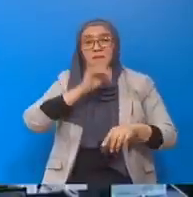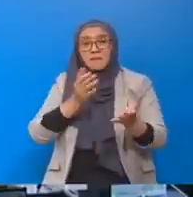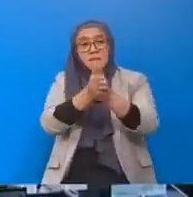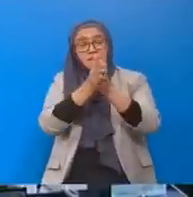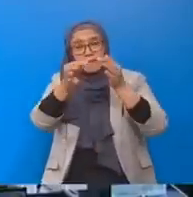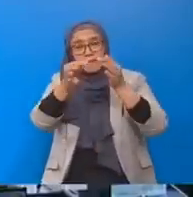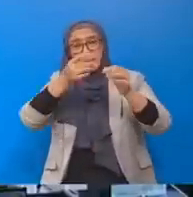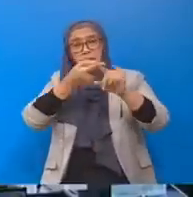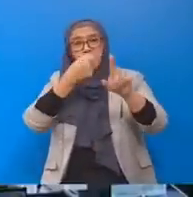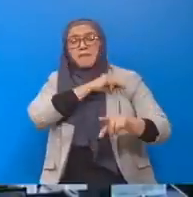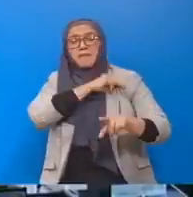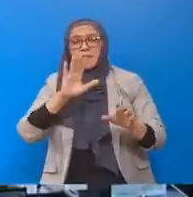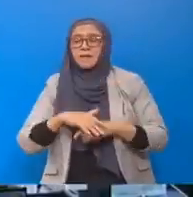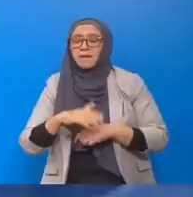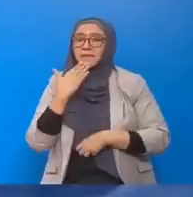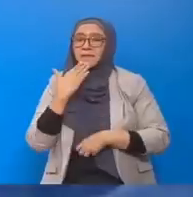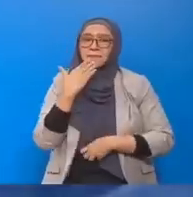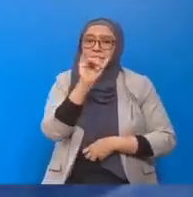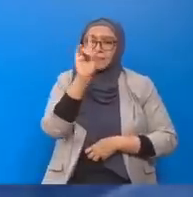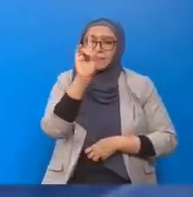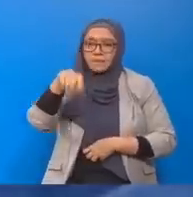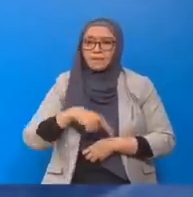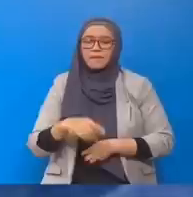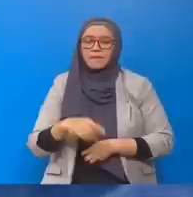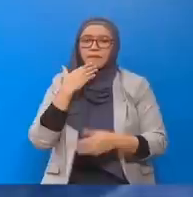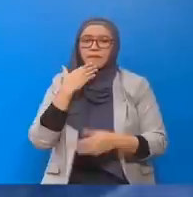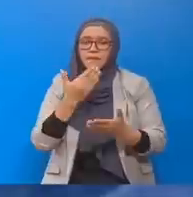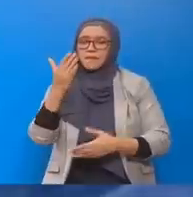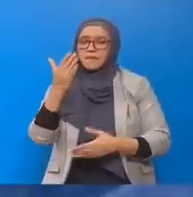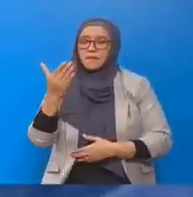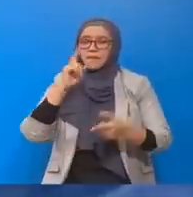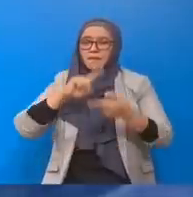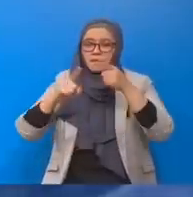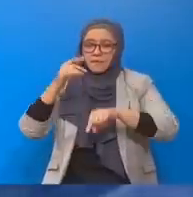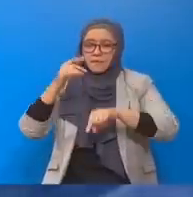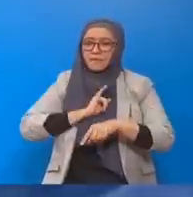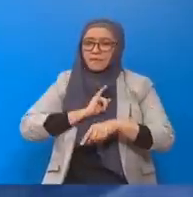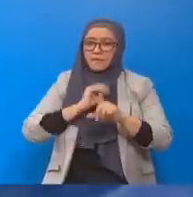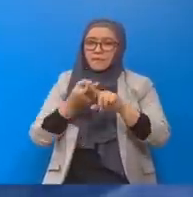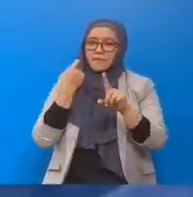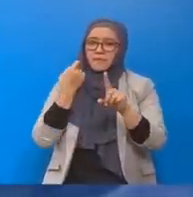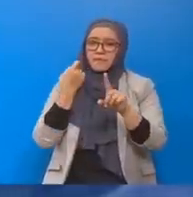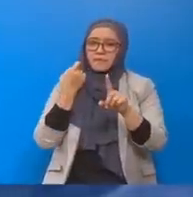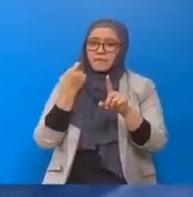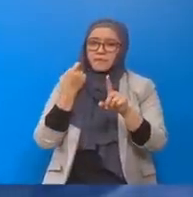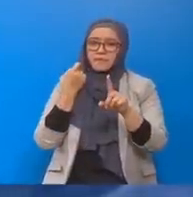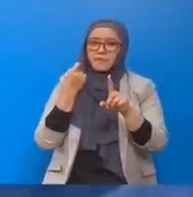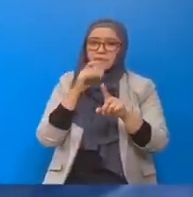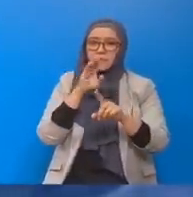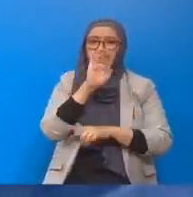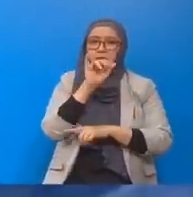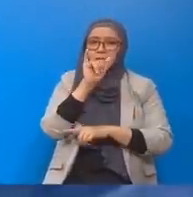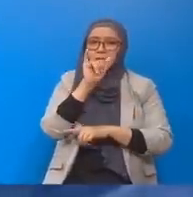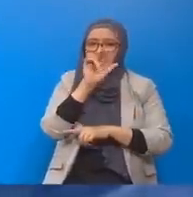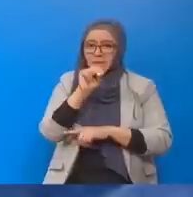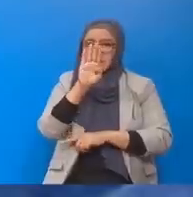Yap Oh makasih Hatton itu atau Makasih sahabat saya decode eh eh Hai bayang